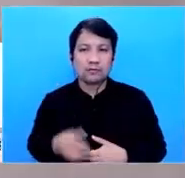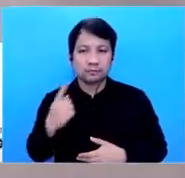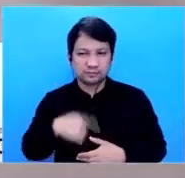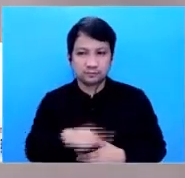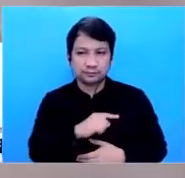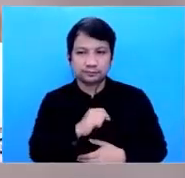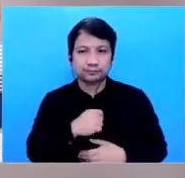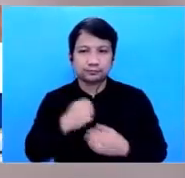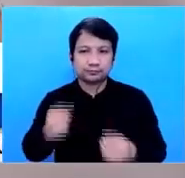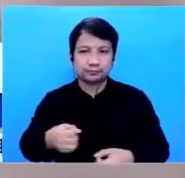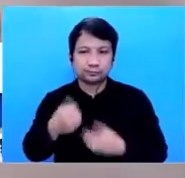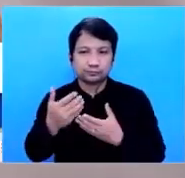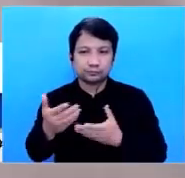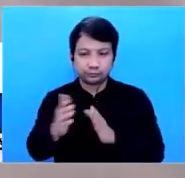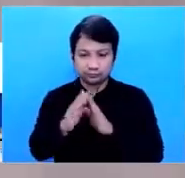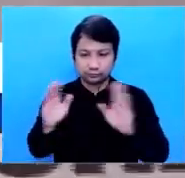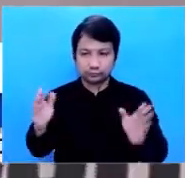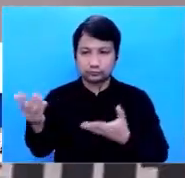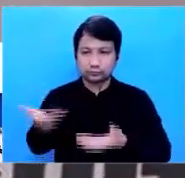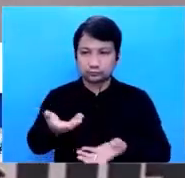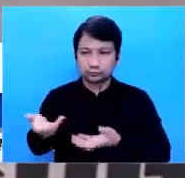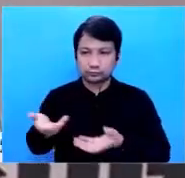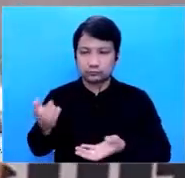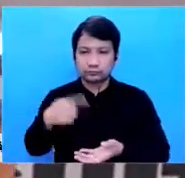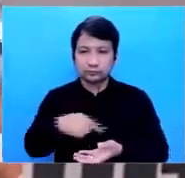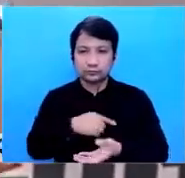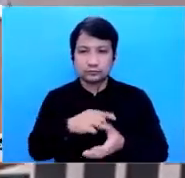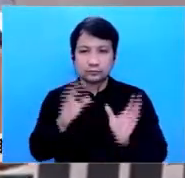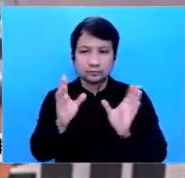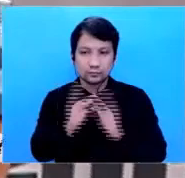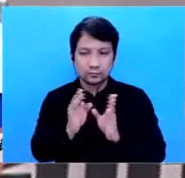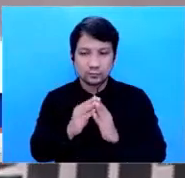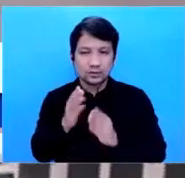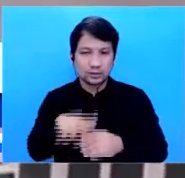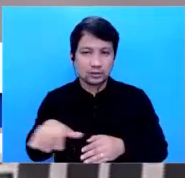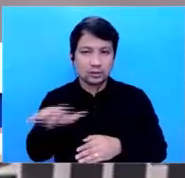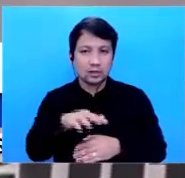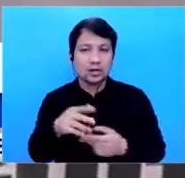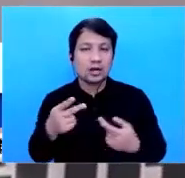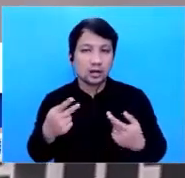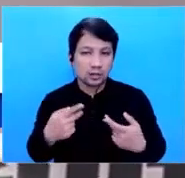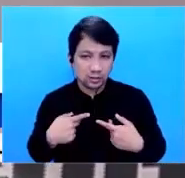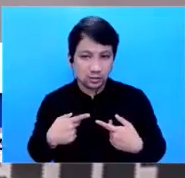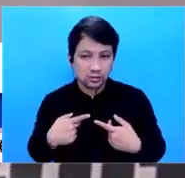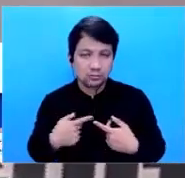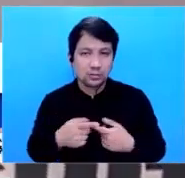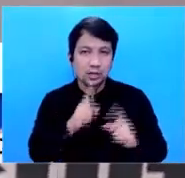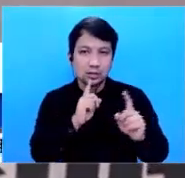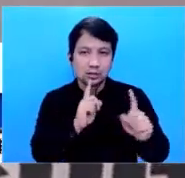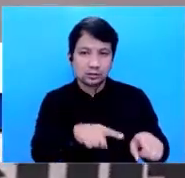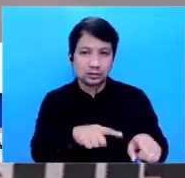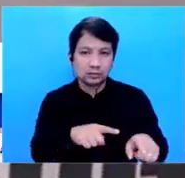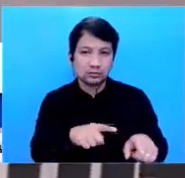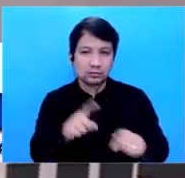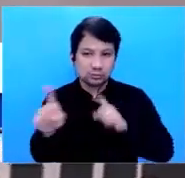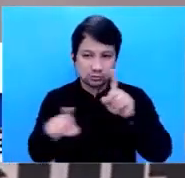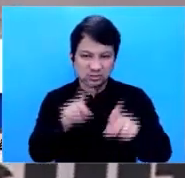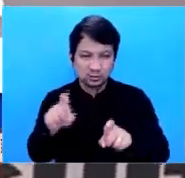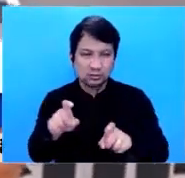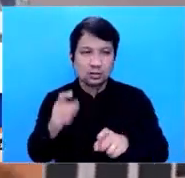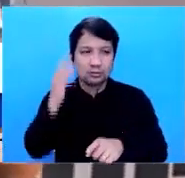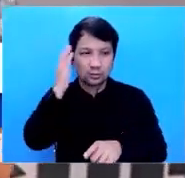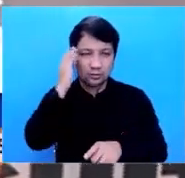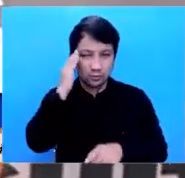open forum sa mga lahat ng aming town hall meeting. At meron po kami sagot sa lahat ng tanong ninyo sapagkat alam